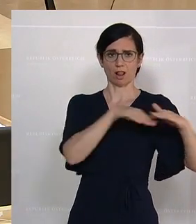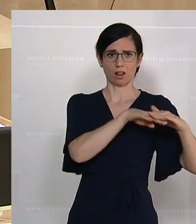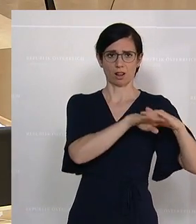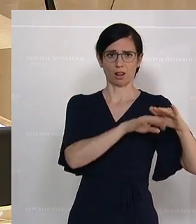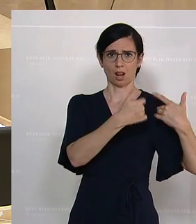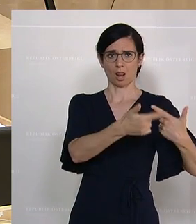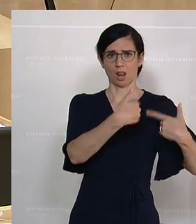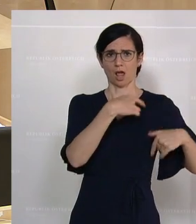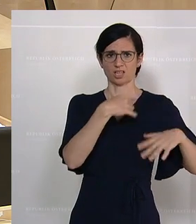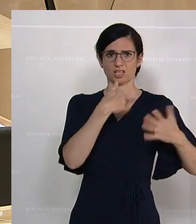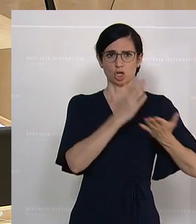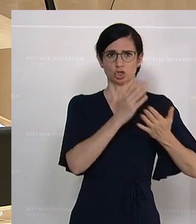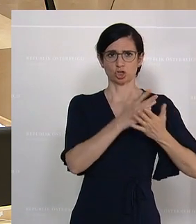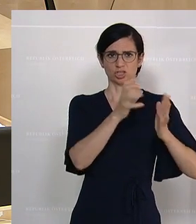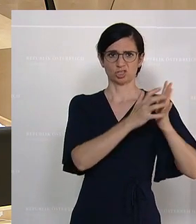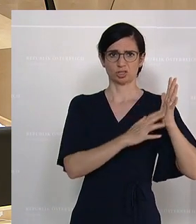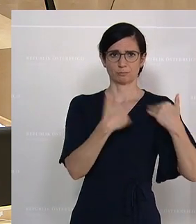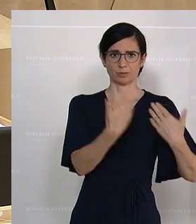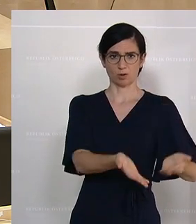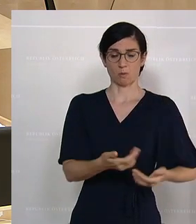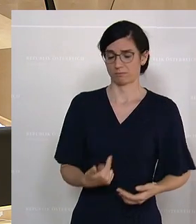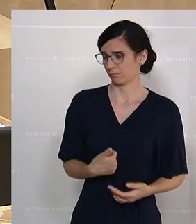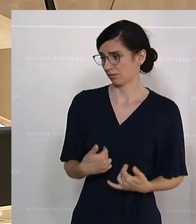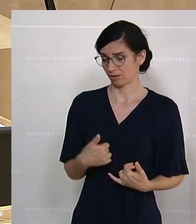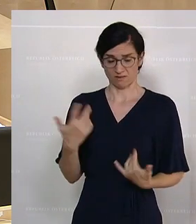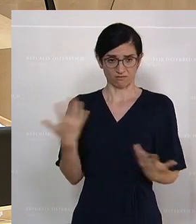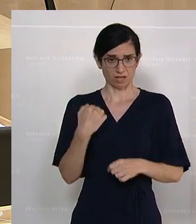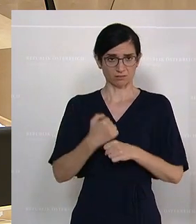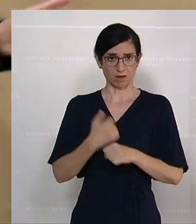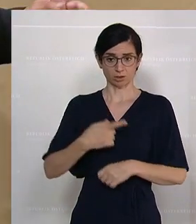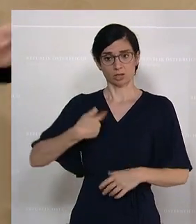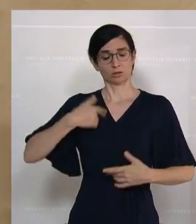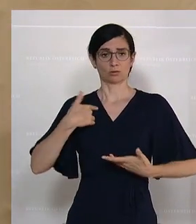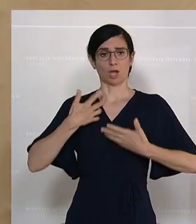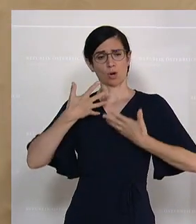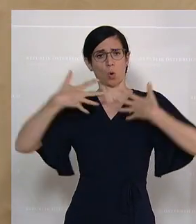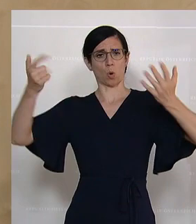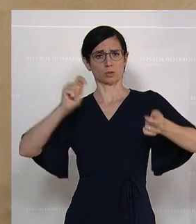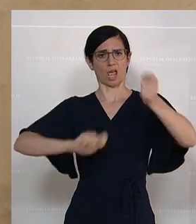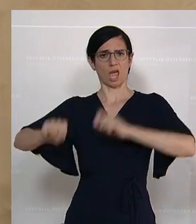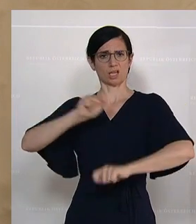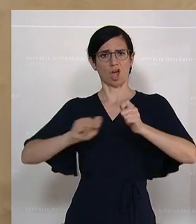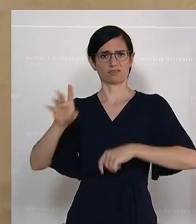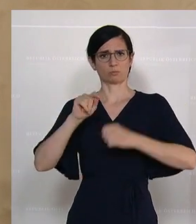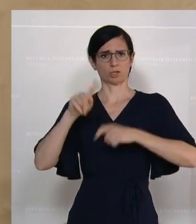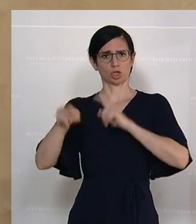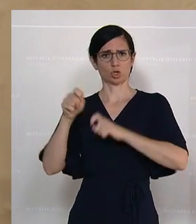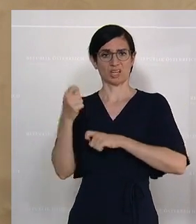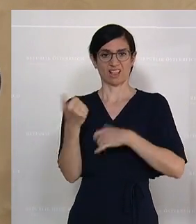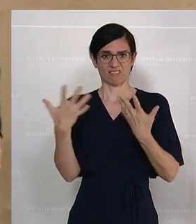sich hin kamen die magic messen können sie es großartig mit unseren geldern eingekauft haben ohne dass es wer bestellt hat würde mich interessieren